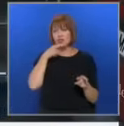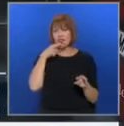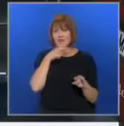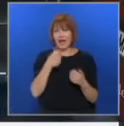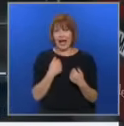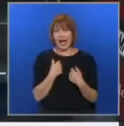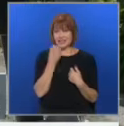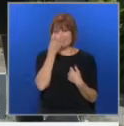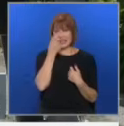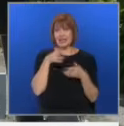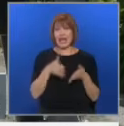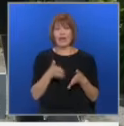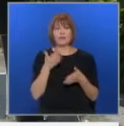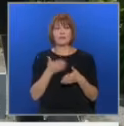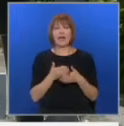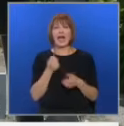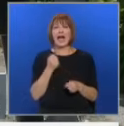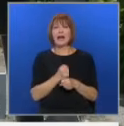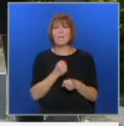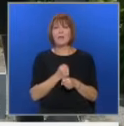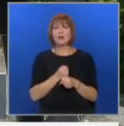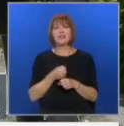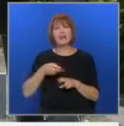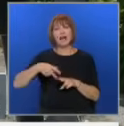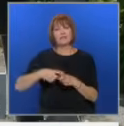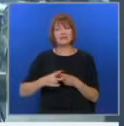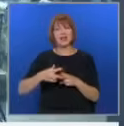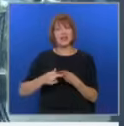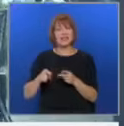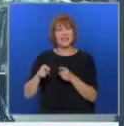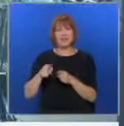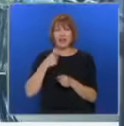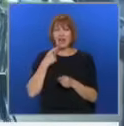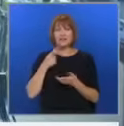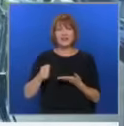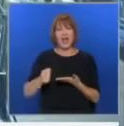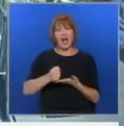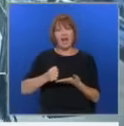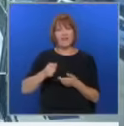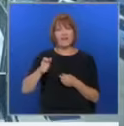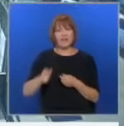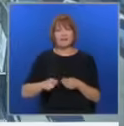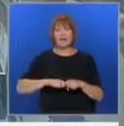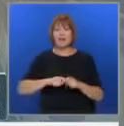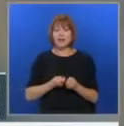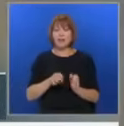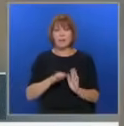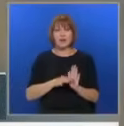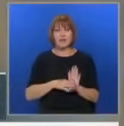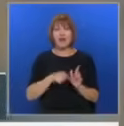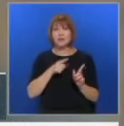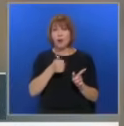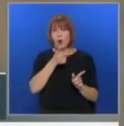съм на зелено, значи това е на червено. Работници от близкия автосервис разказаха, че ватманът нарушава правилата и се движи така от